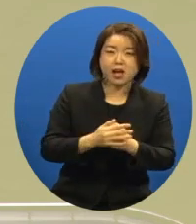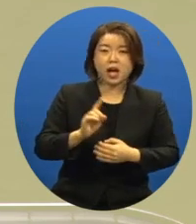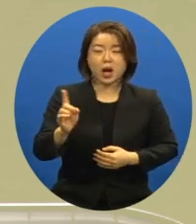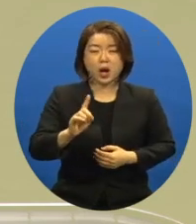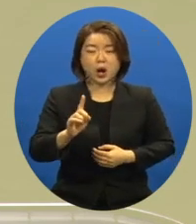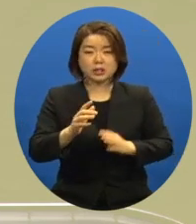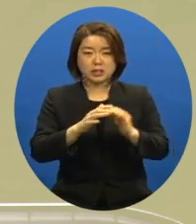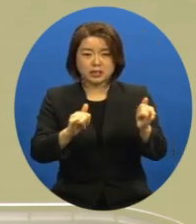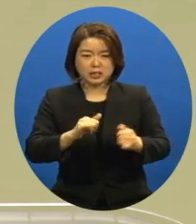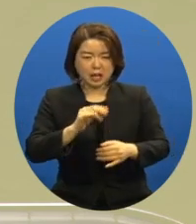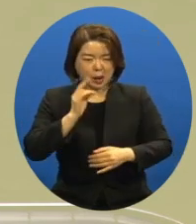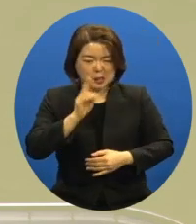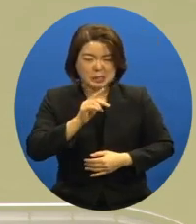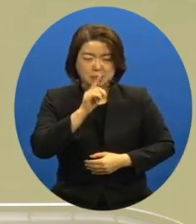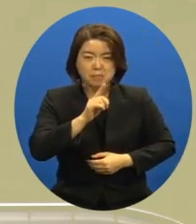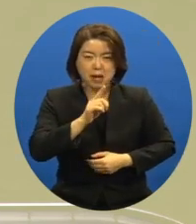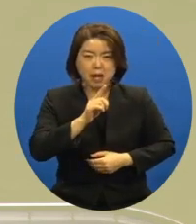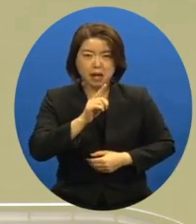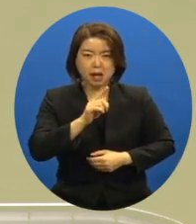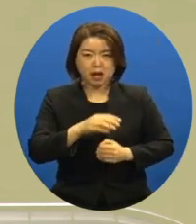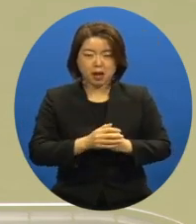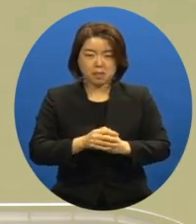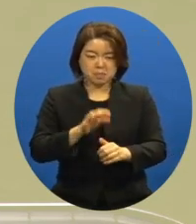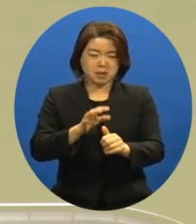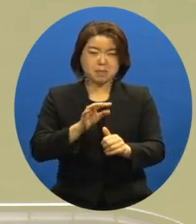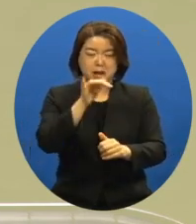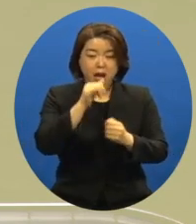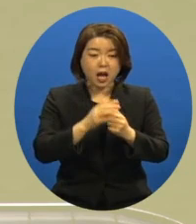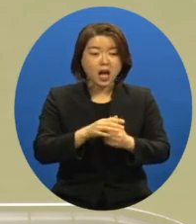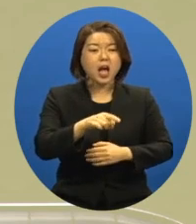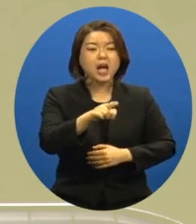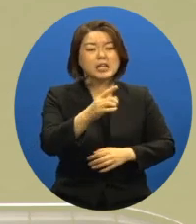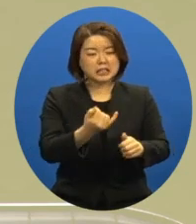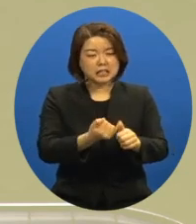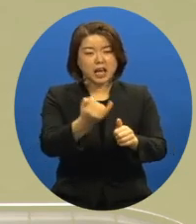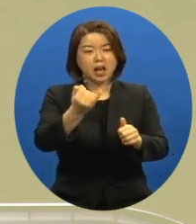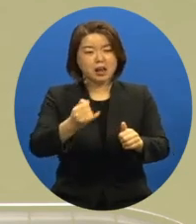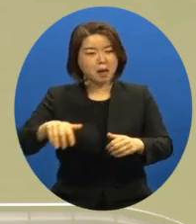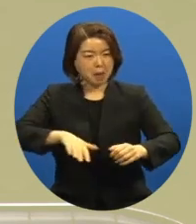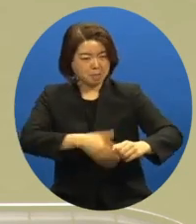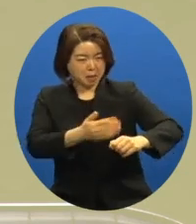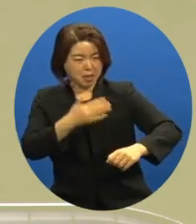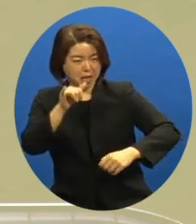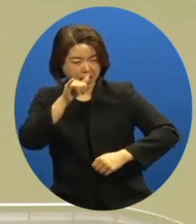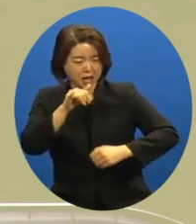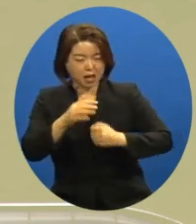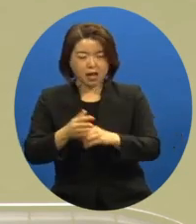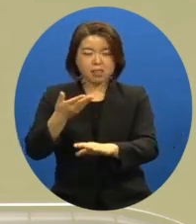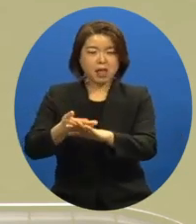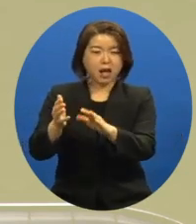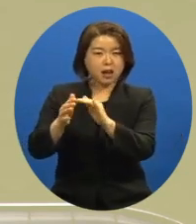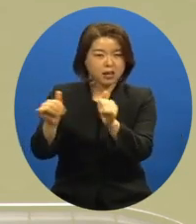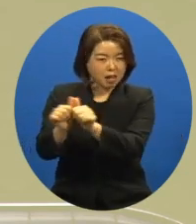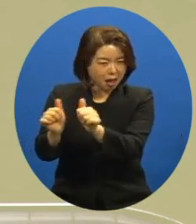입에 닿기 험한 말을 했습니다. 내 아내가 바람이 났나 보다. 딴 남자랑 사나 보다.